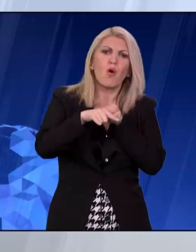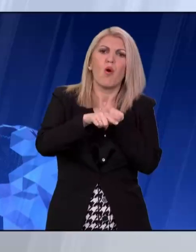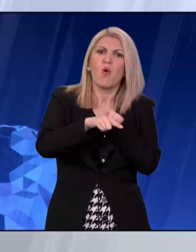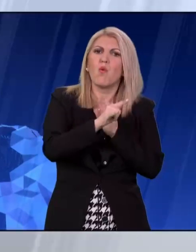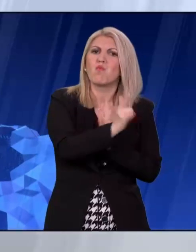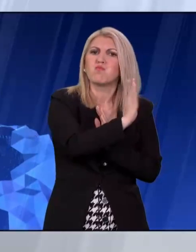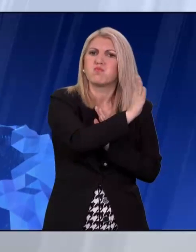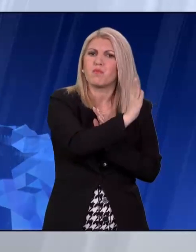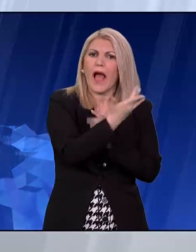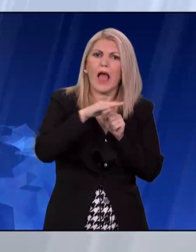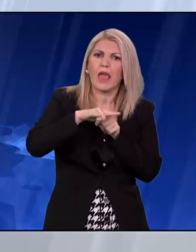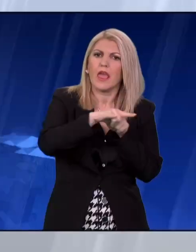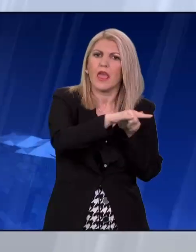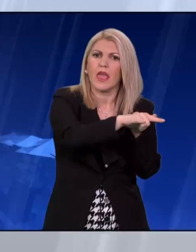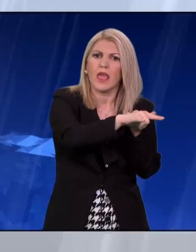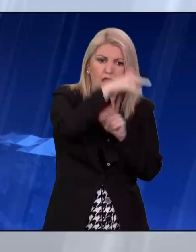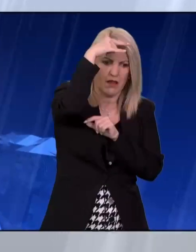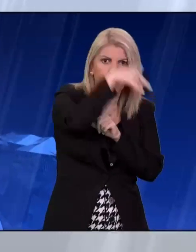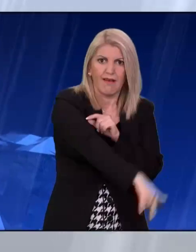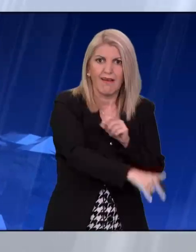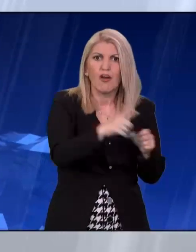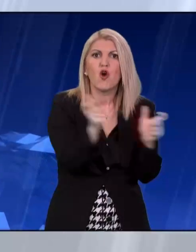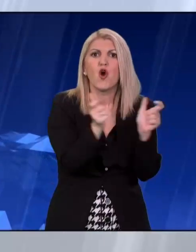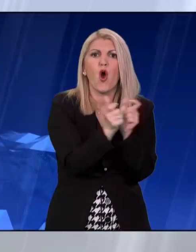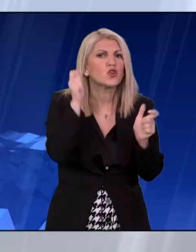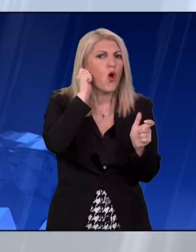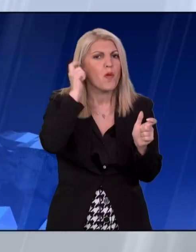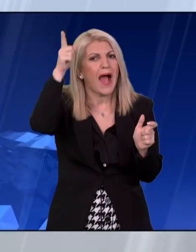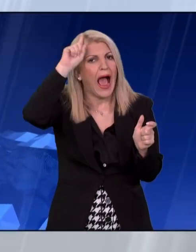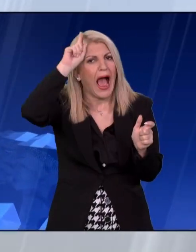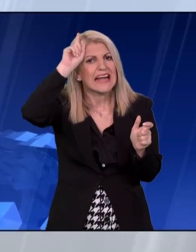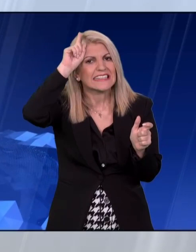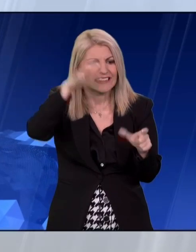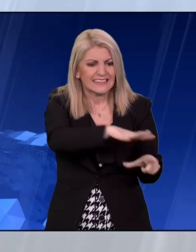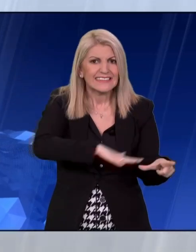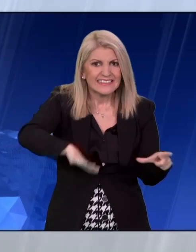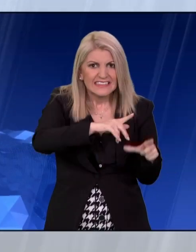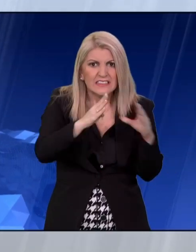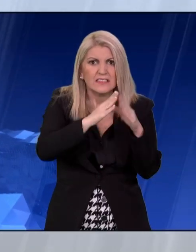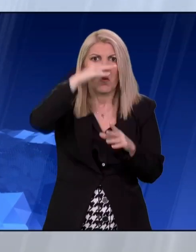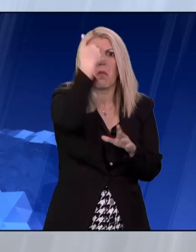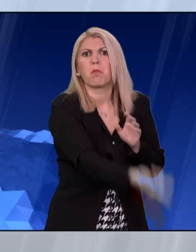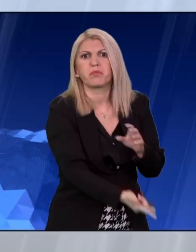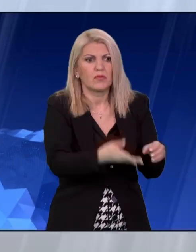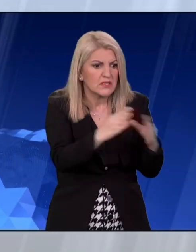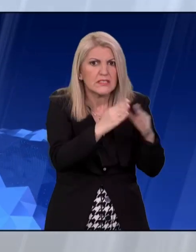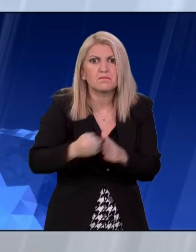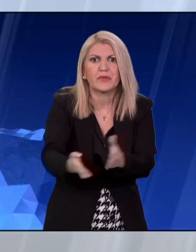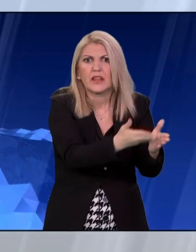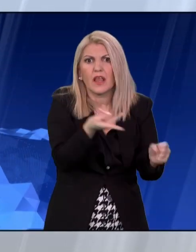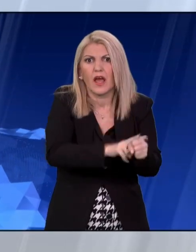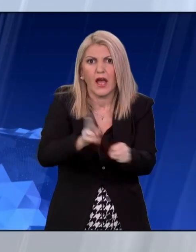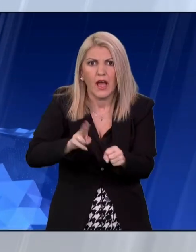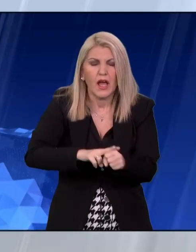προκειμένου το αεροσκάφος να μην καταλήξει στο χωριό άρης μου λεγε είναι αξιόπιστο πατέρα από τη στιγμή που σηκώνεται είναι